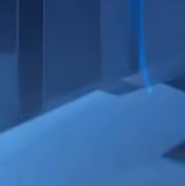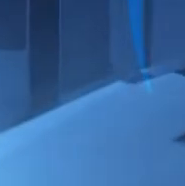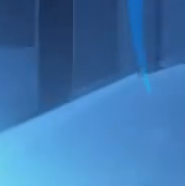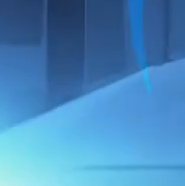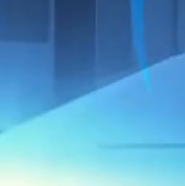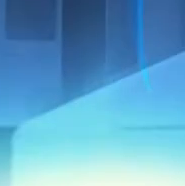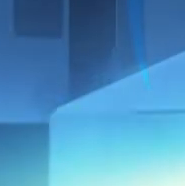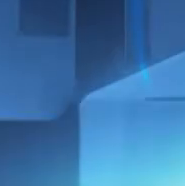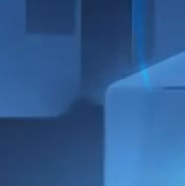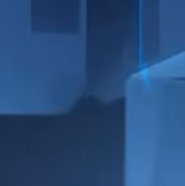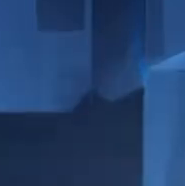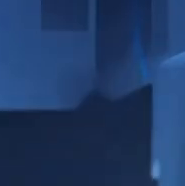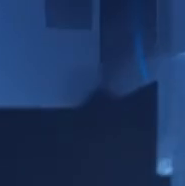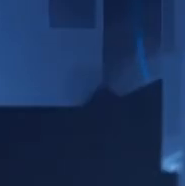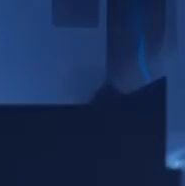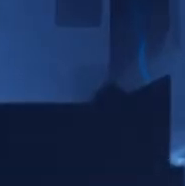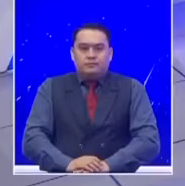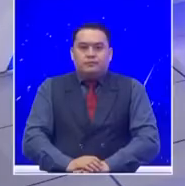Аблай Кутукбай, телеканал ЖТСУ.